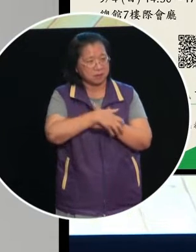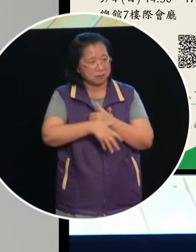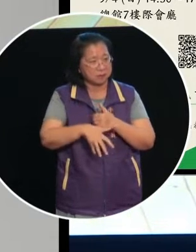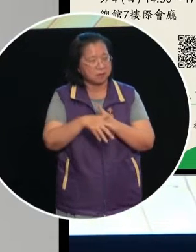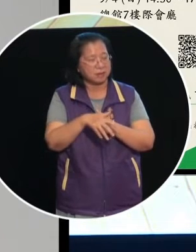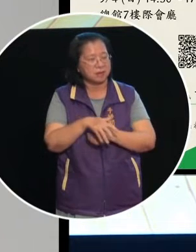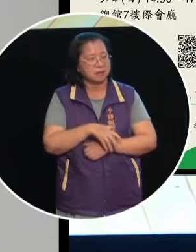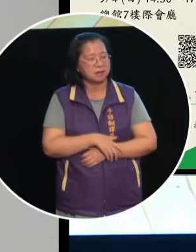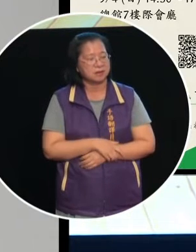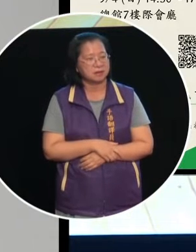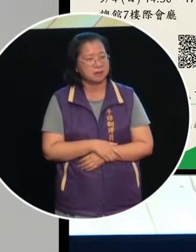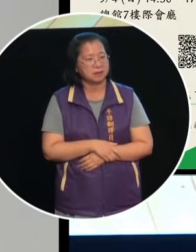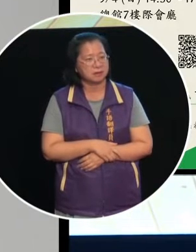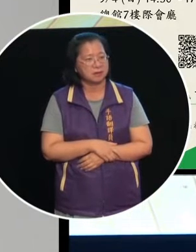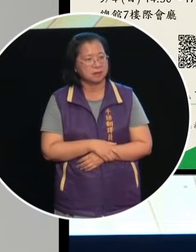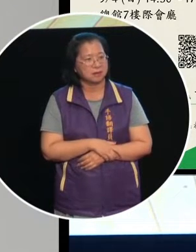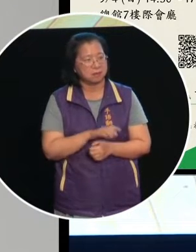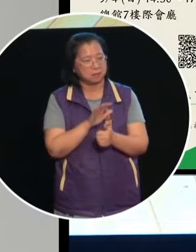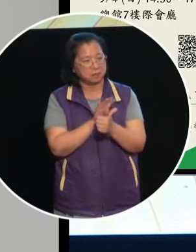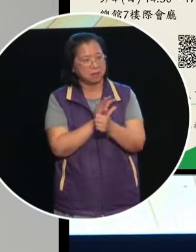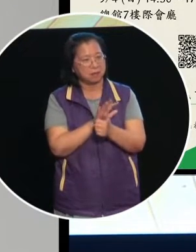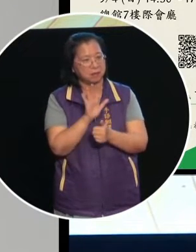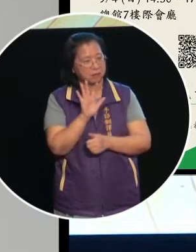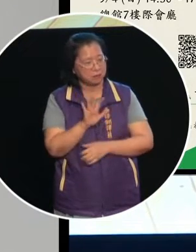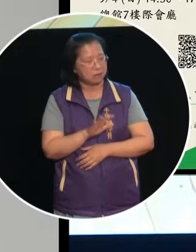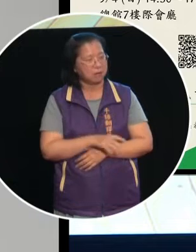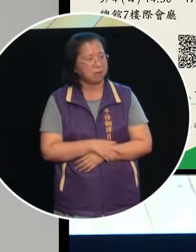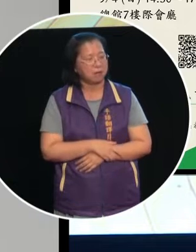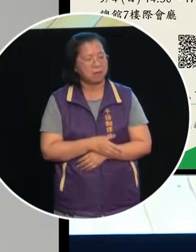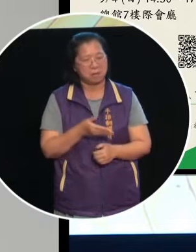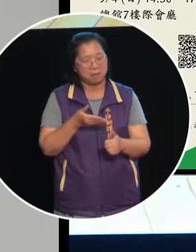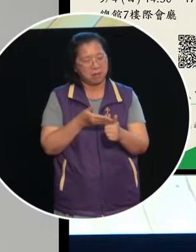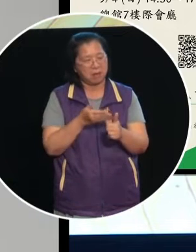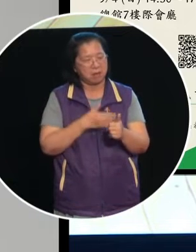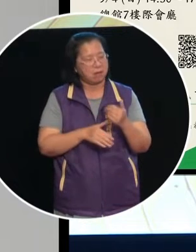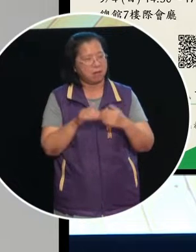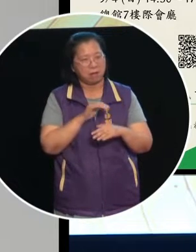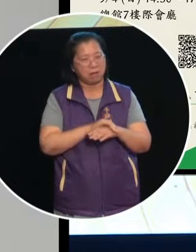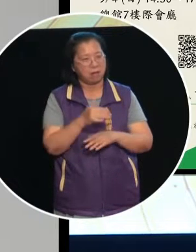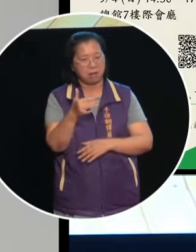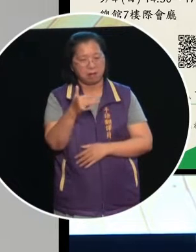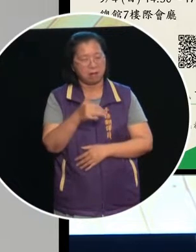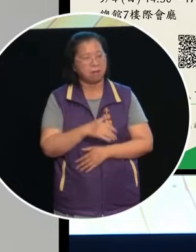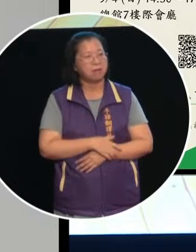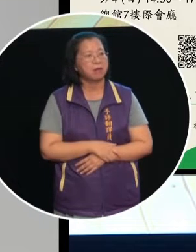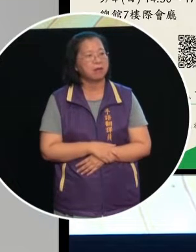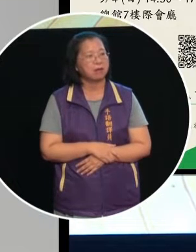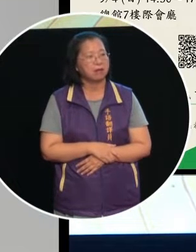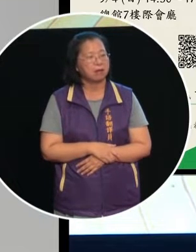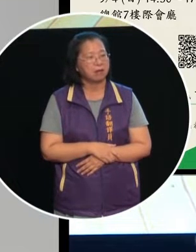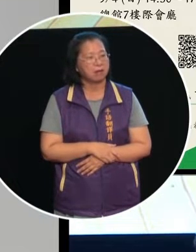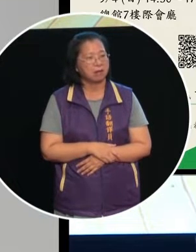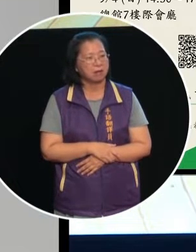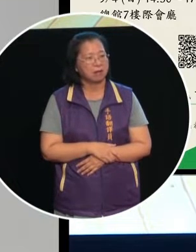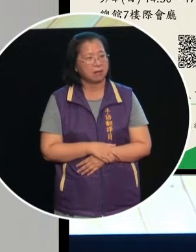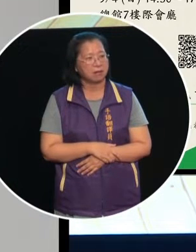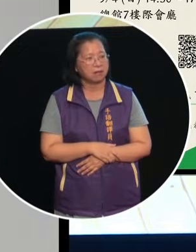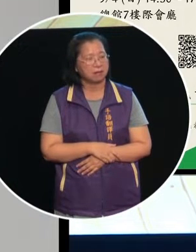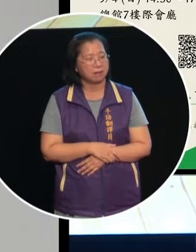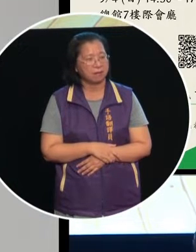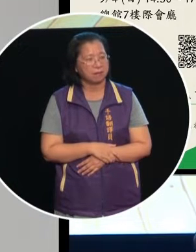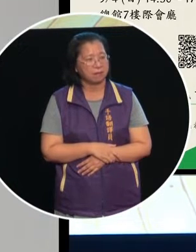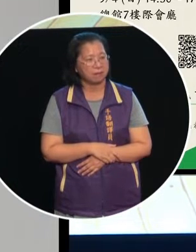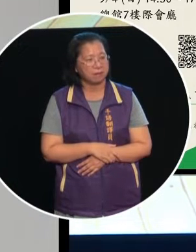们觐见的状态，所以还没有培养好。如果等了十年，就每个人都变